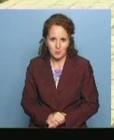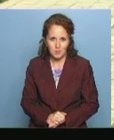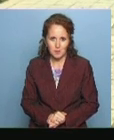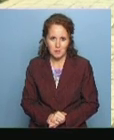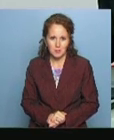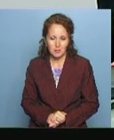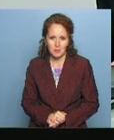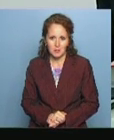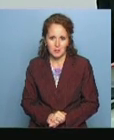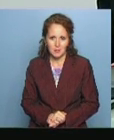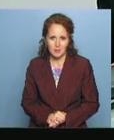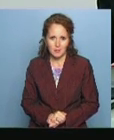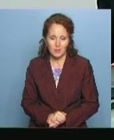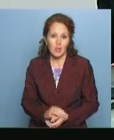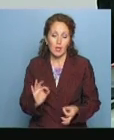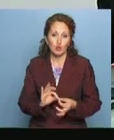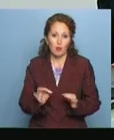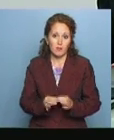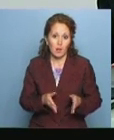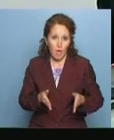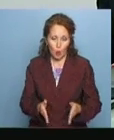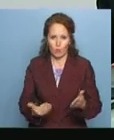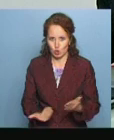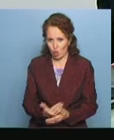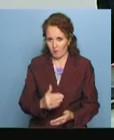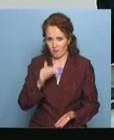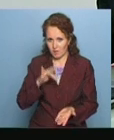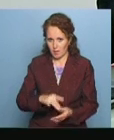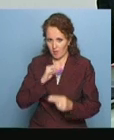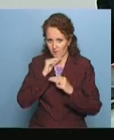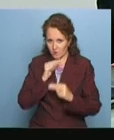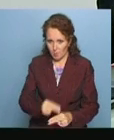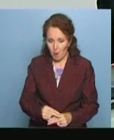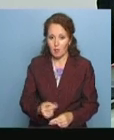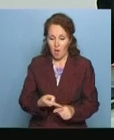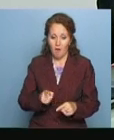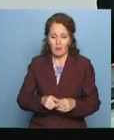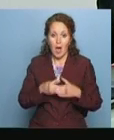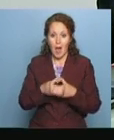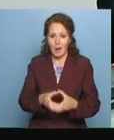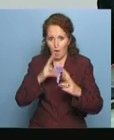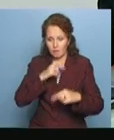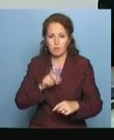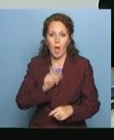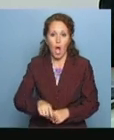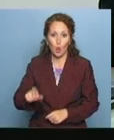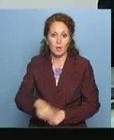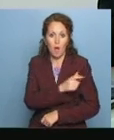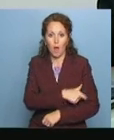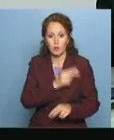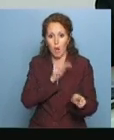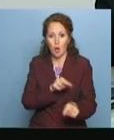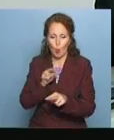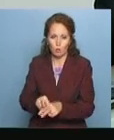Удмуртия». Ижевские дороги снова в центре внимания. Внеплановый рейд накануне вышли народные контролеры, экстренно среагировав